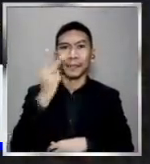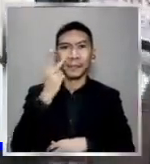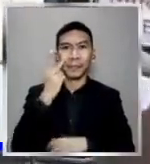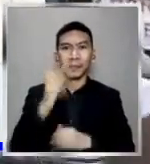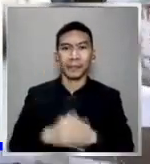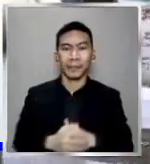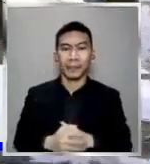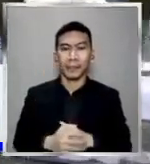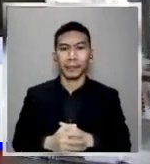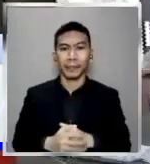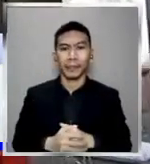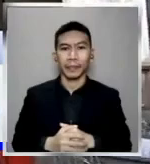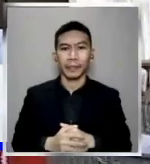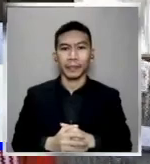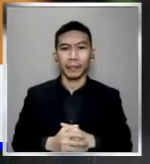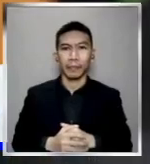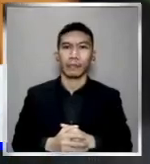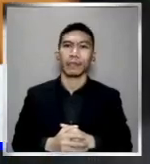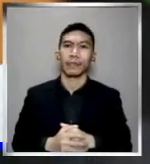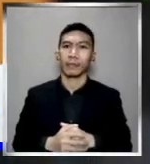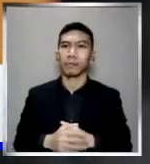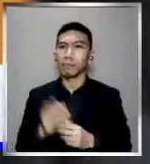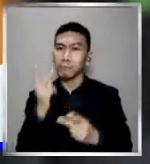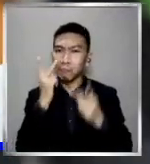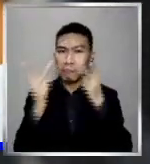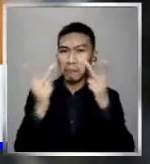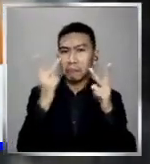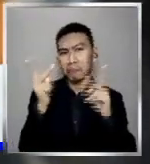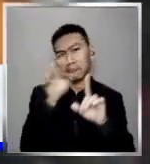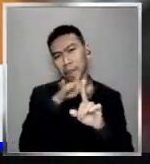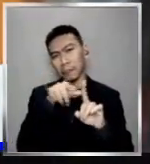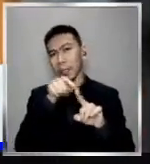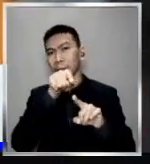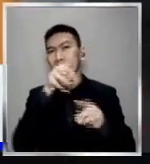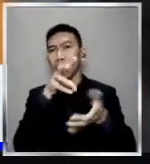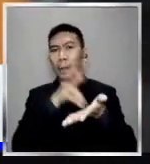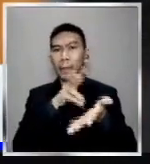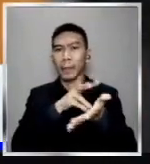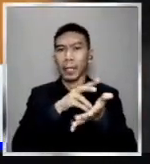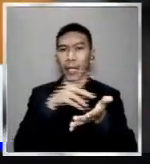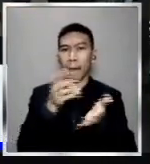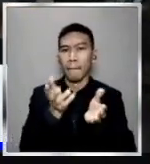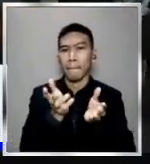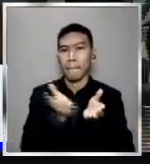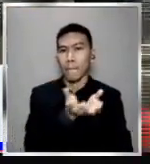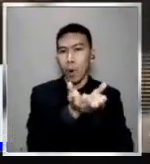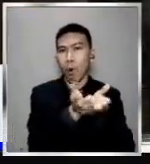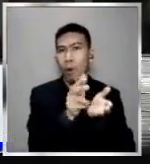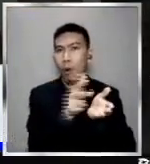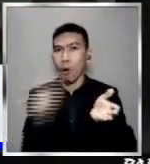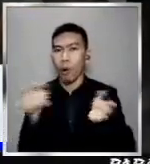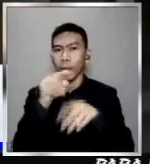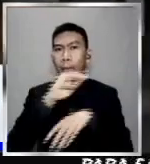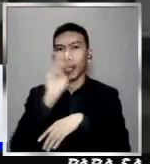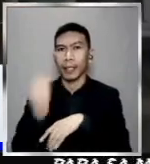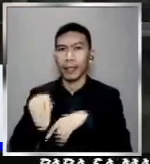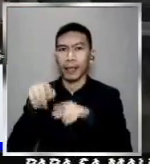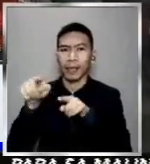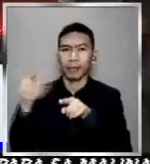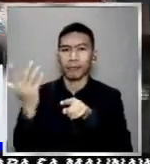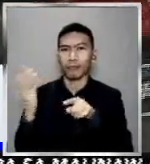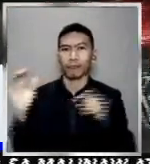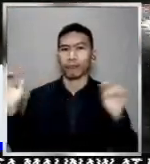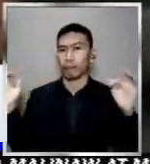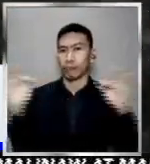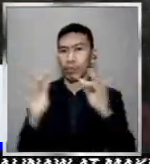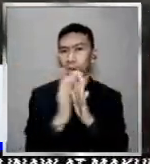Parang walang COVID pandemic kung titignan ng mga residenteng ito sa port area sa Maynila. Bukod sa nagkukumpulan, karamihan walang suot ni face